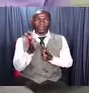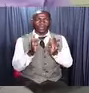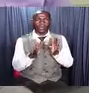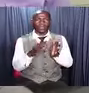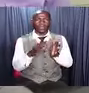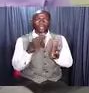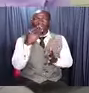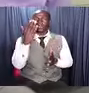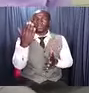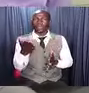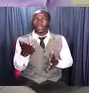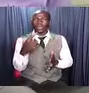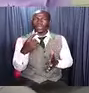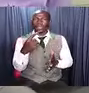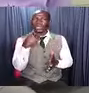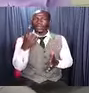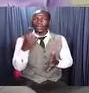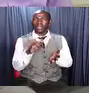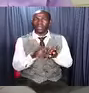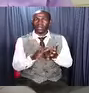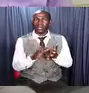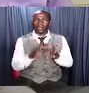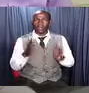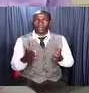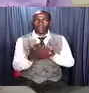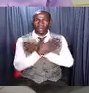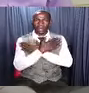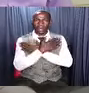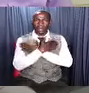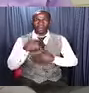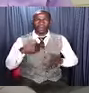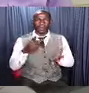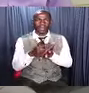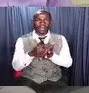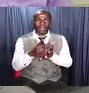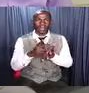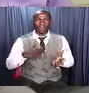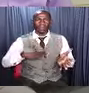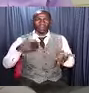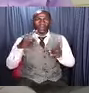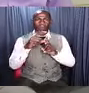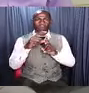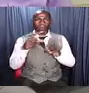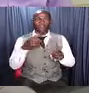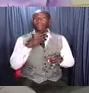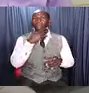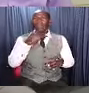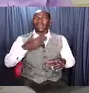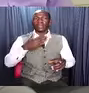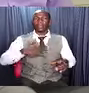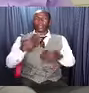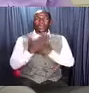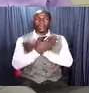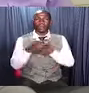23. Yesu akajibu akamwambia, mtu akinipenda atalishika neno langu, na Baba yangu